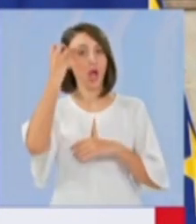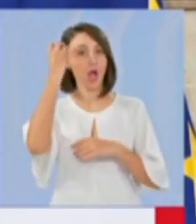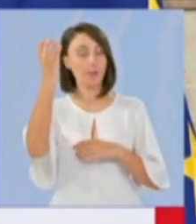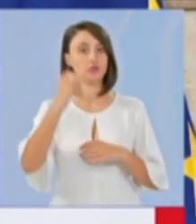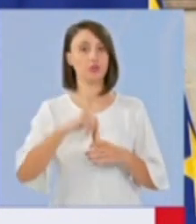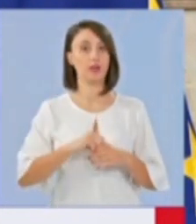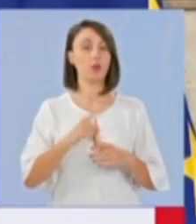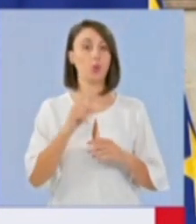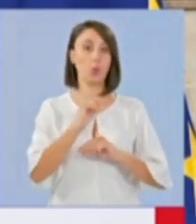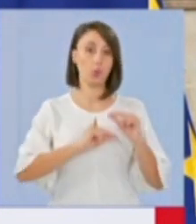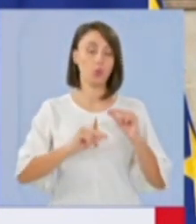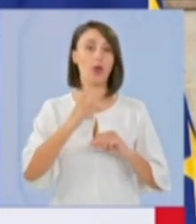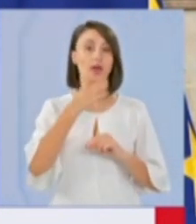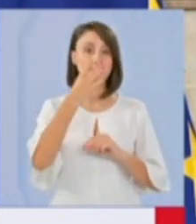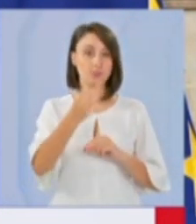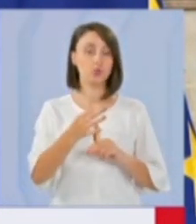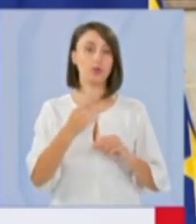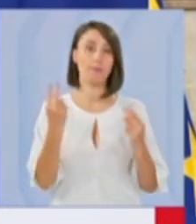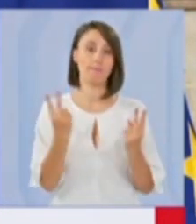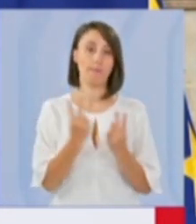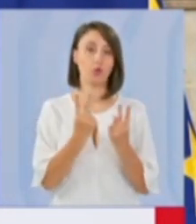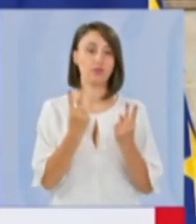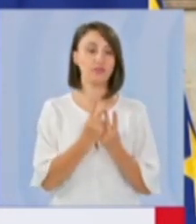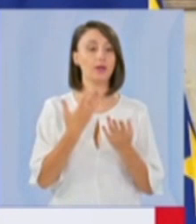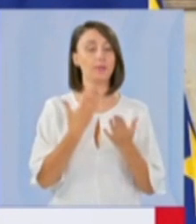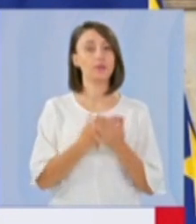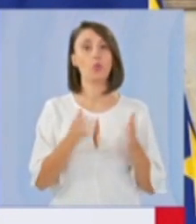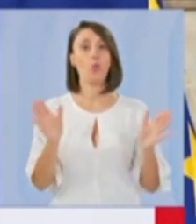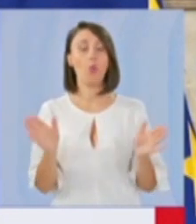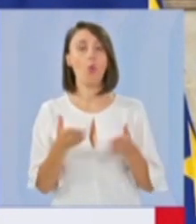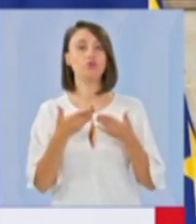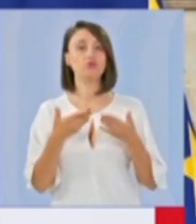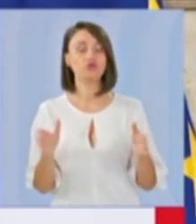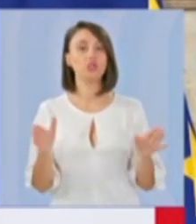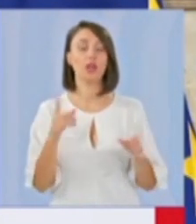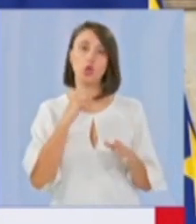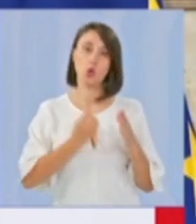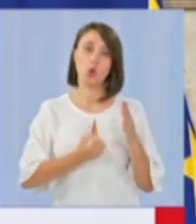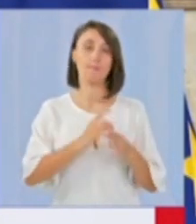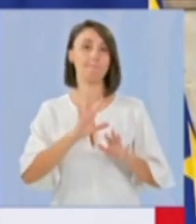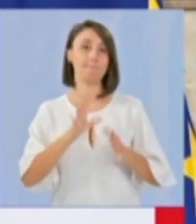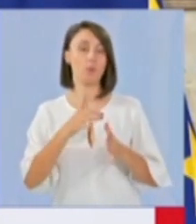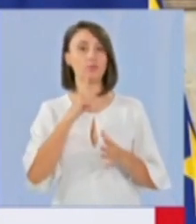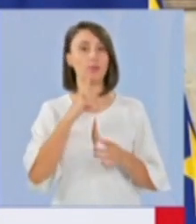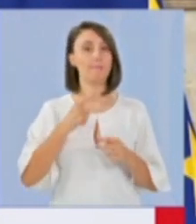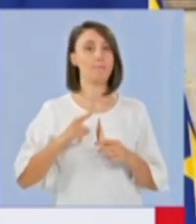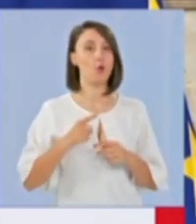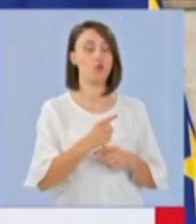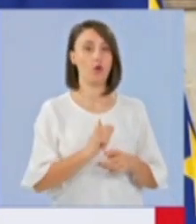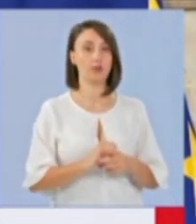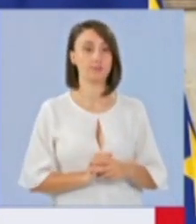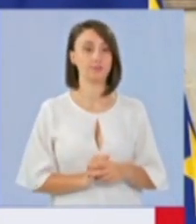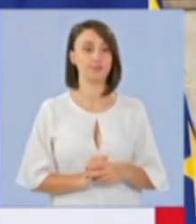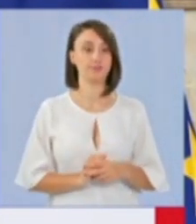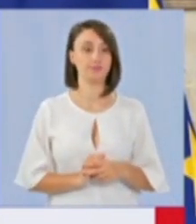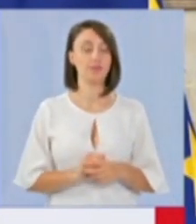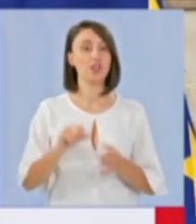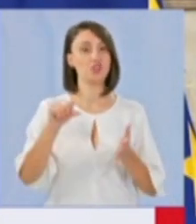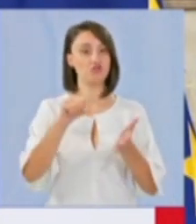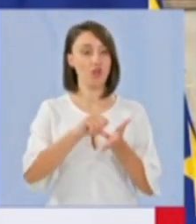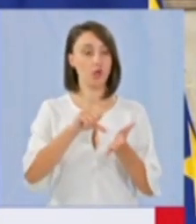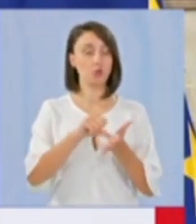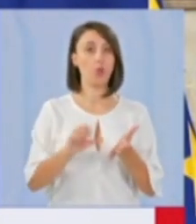capacitatea Uniunii de a răspunde eficient la orice noi potențiale provocări.